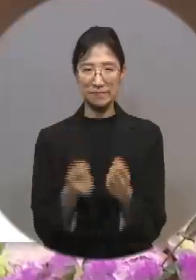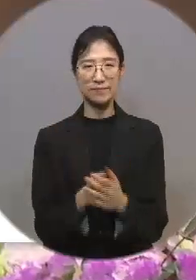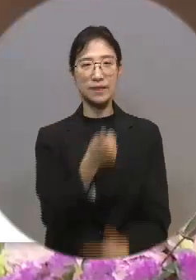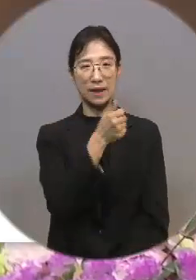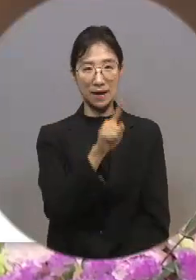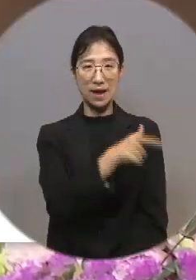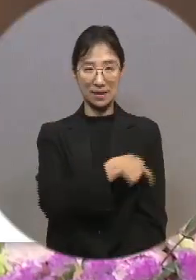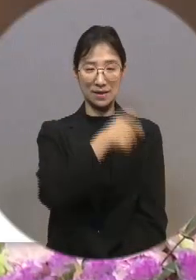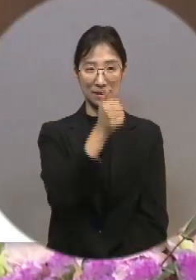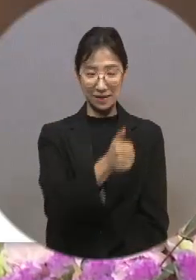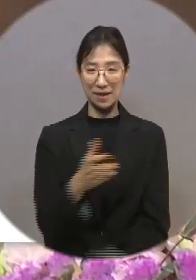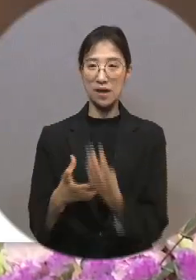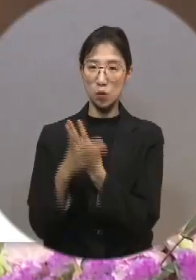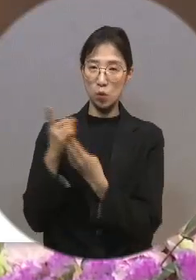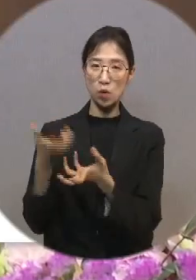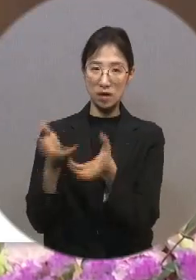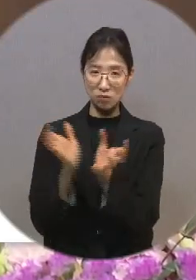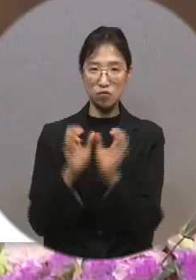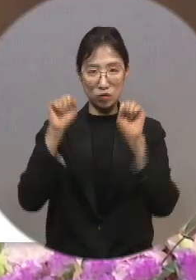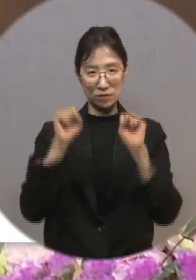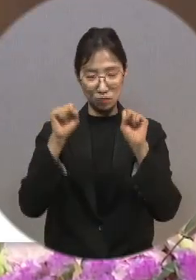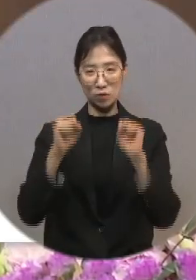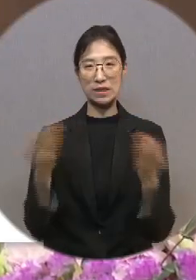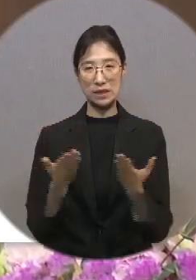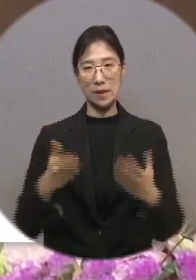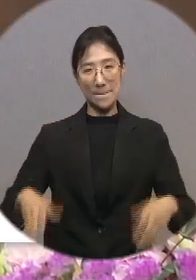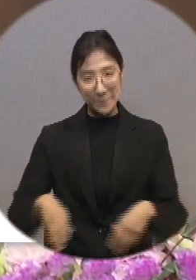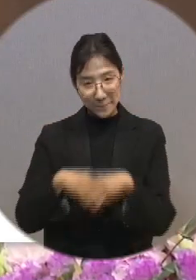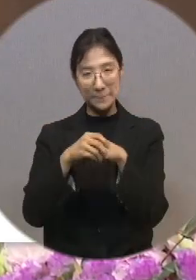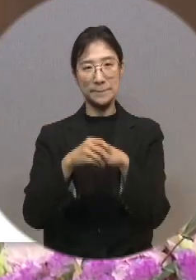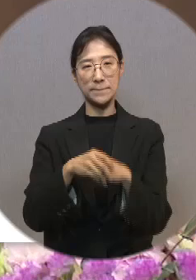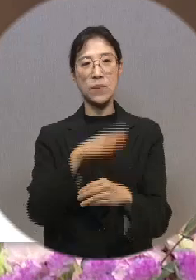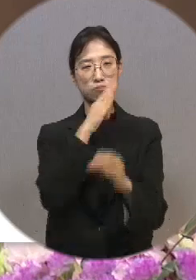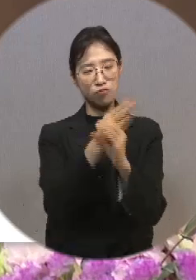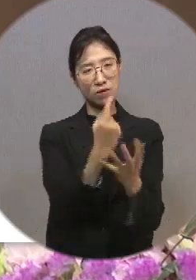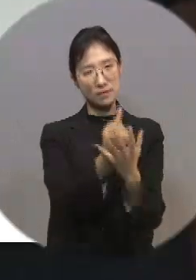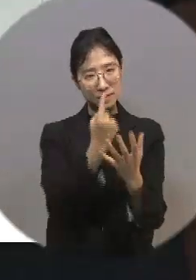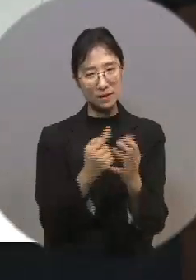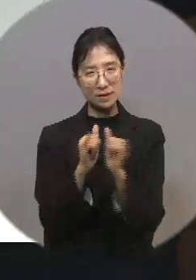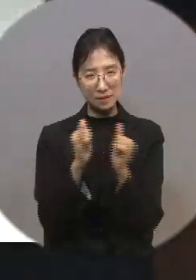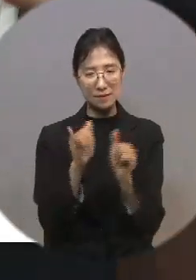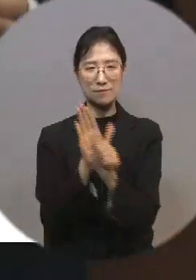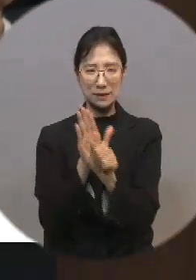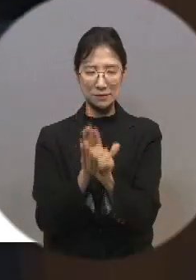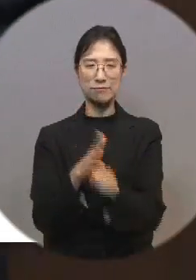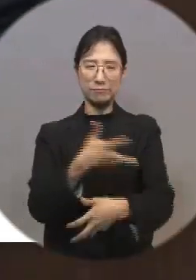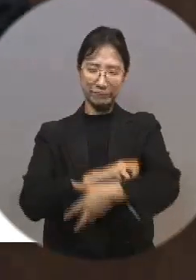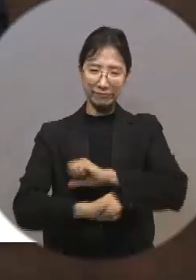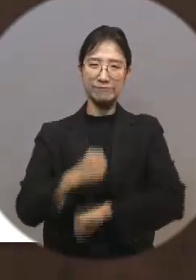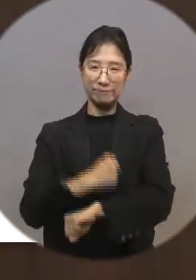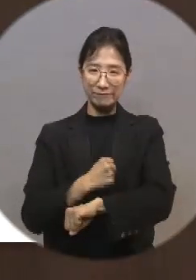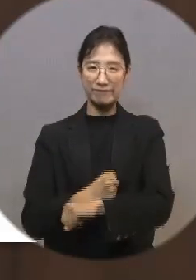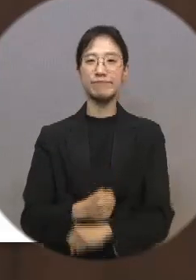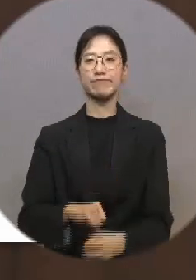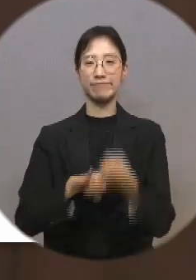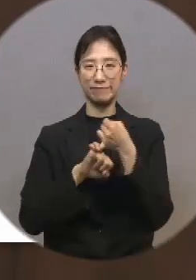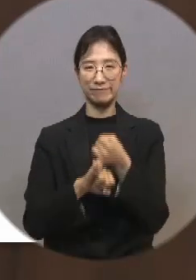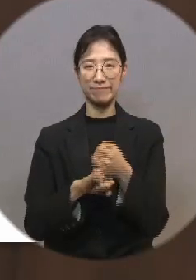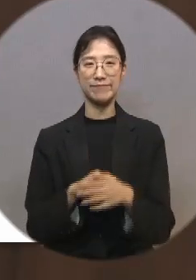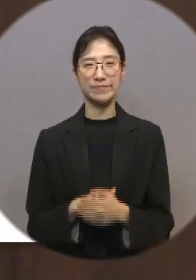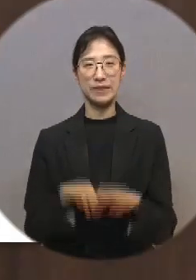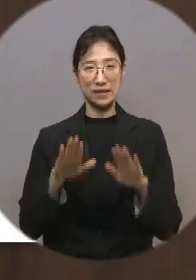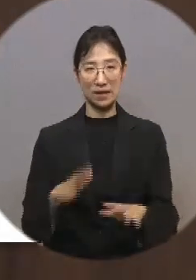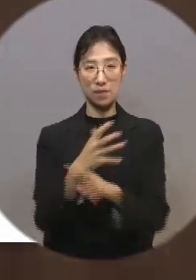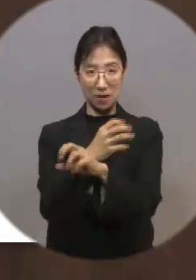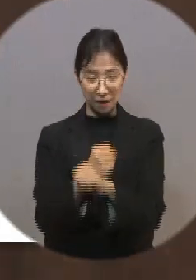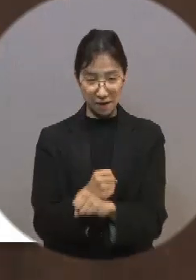하형주 이사장 또한 통일부와 스포츠 협업을 통해 탈북민의 정착 지원에 적극 협력해 나가겠다고 밝혔습니다. 이번